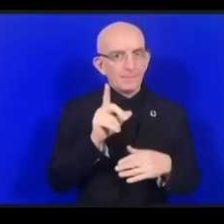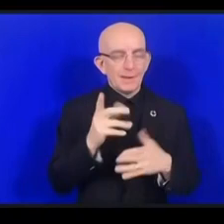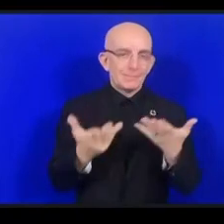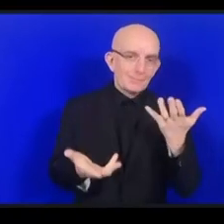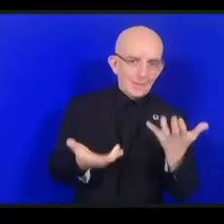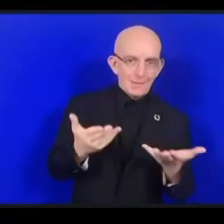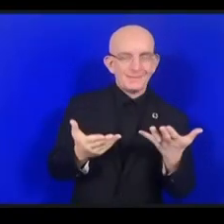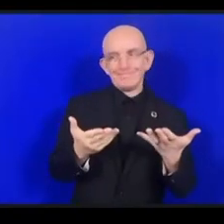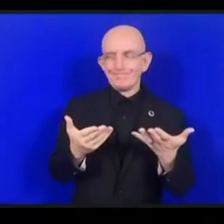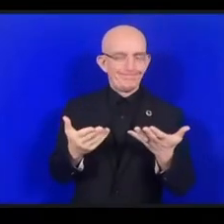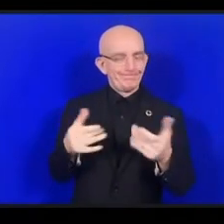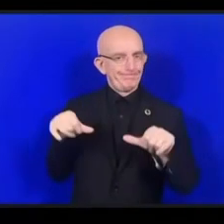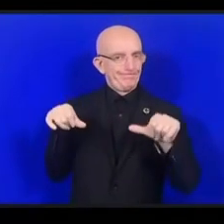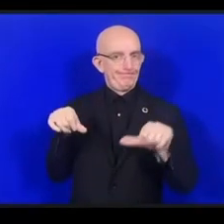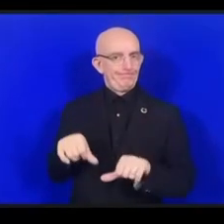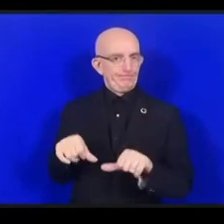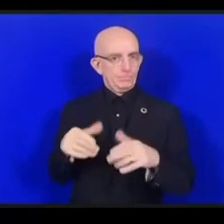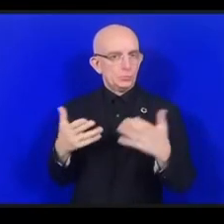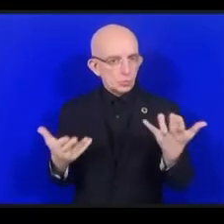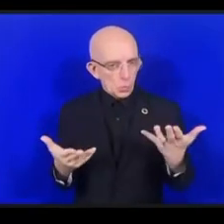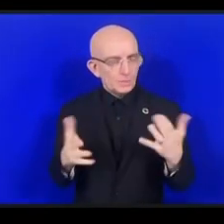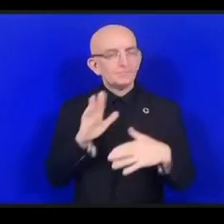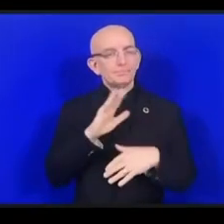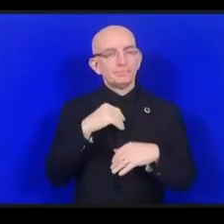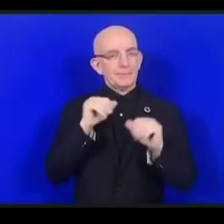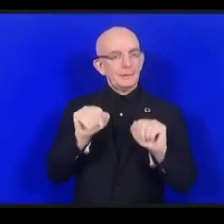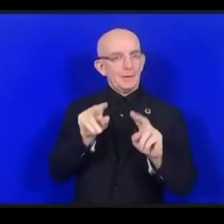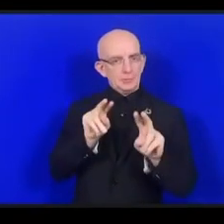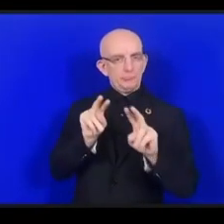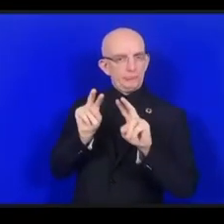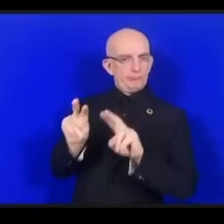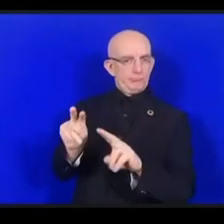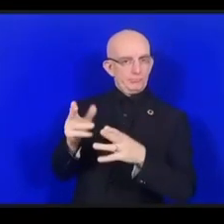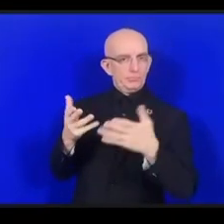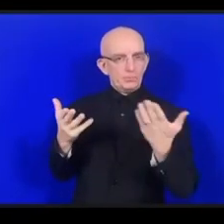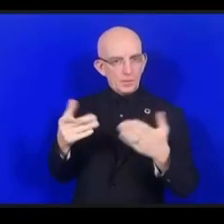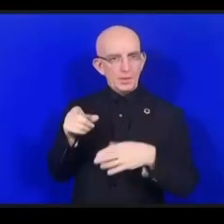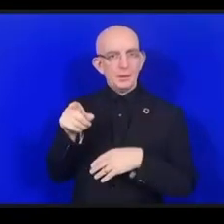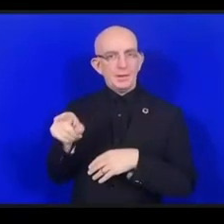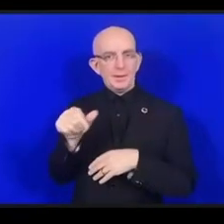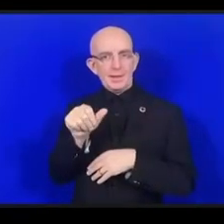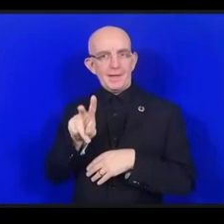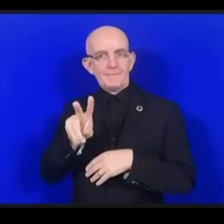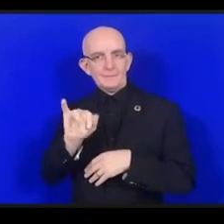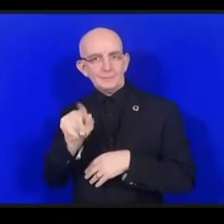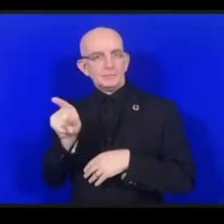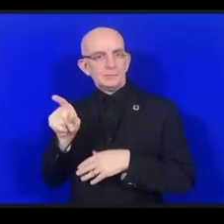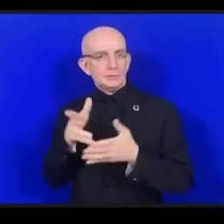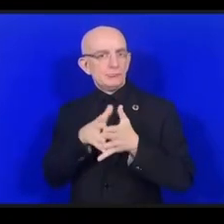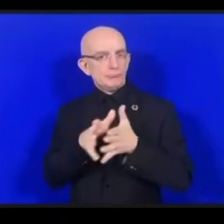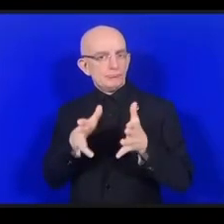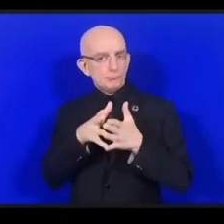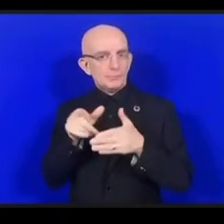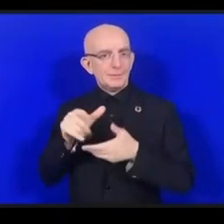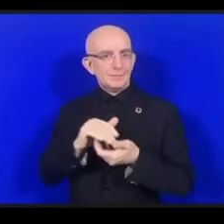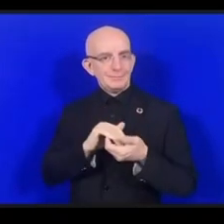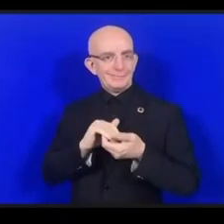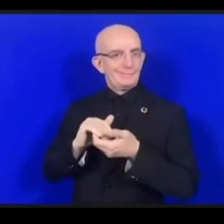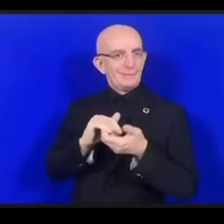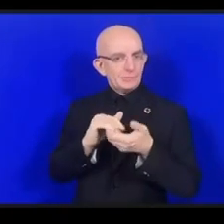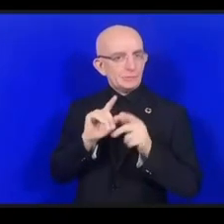他是物联网的这方面的工作的负责人 ，DC IoT，